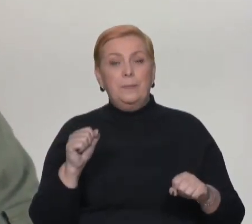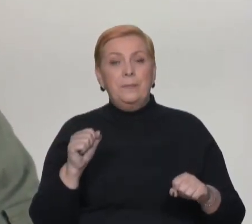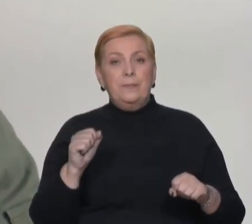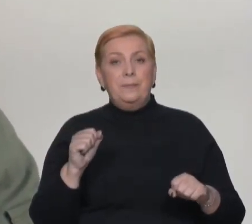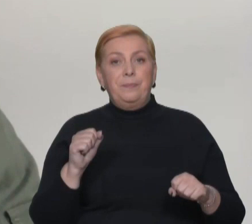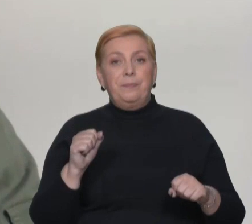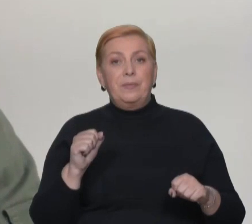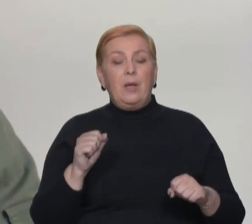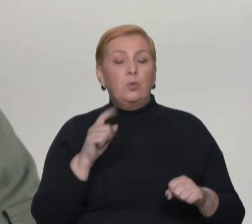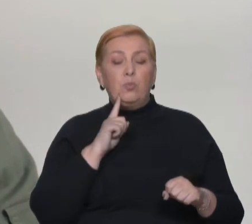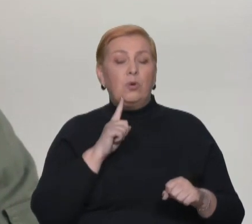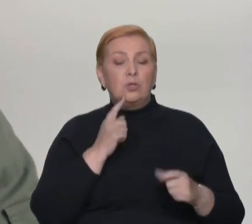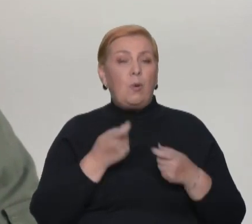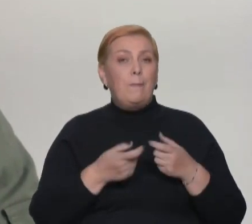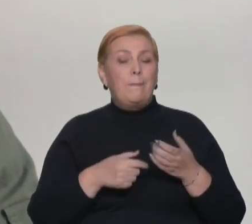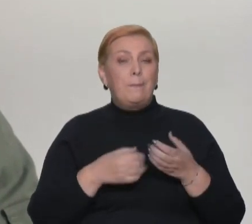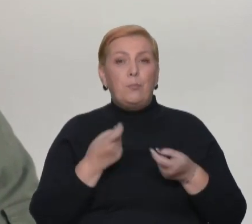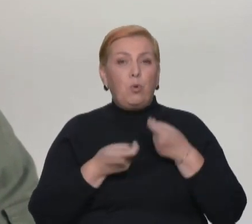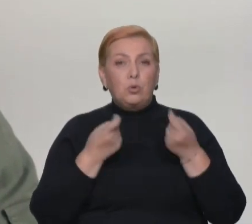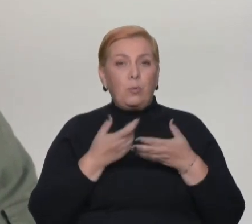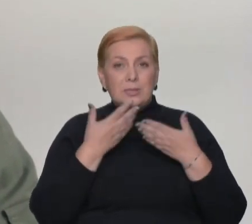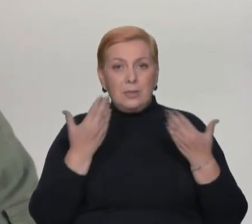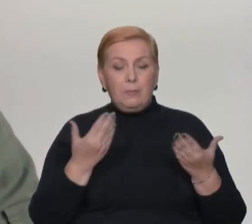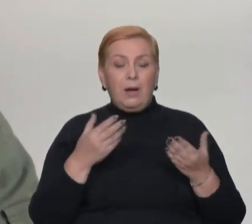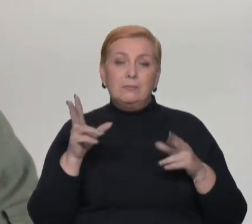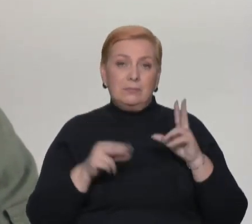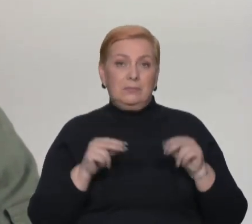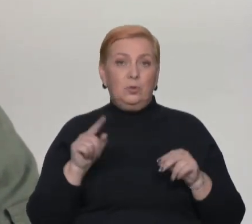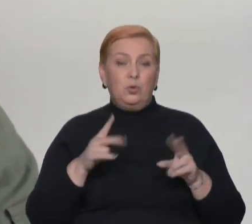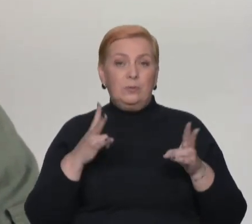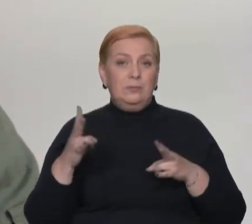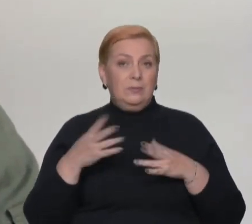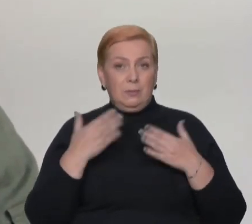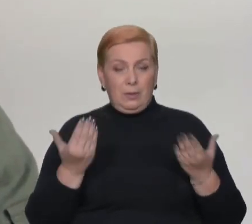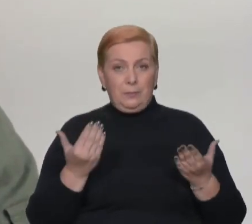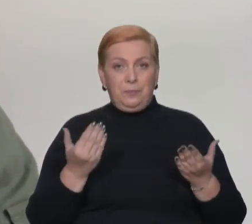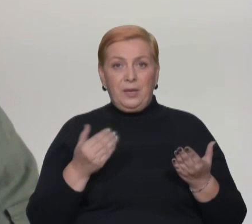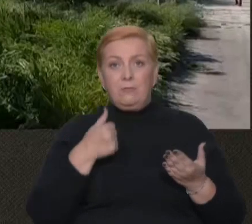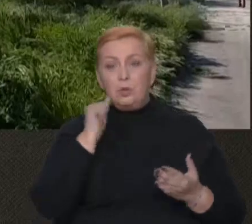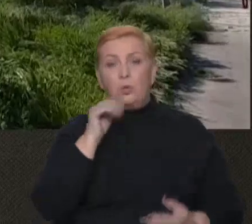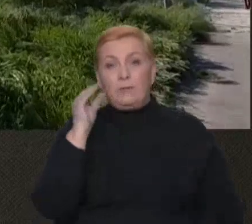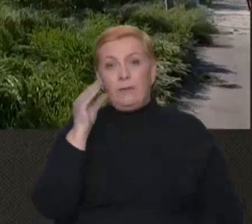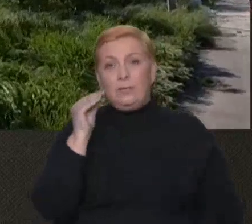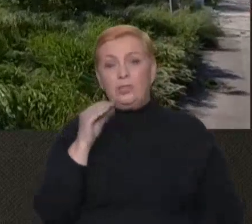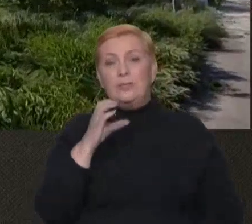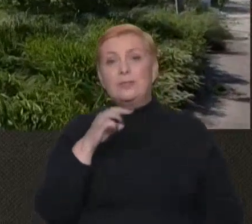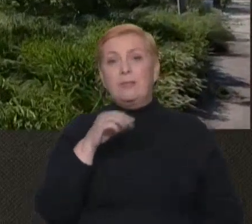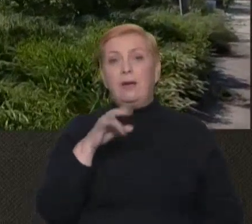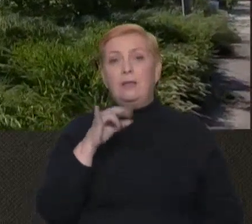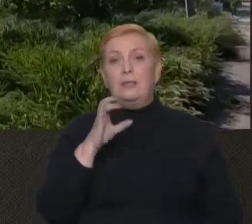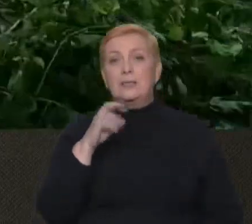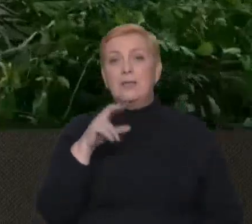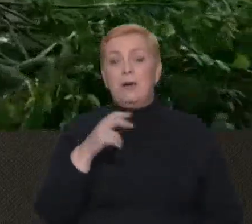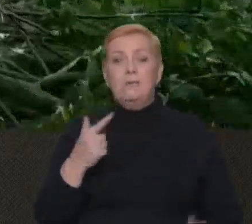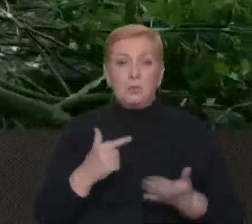подробиць нема будемо Надя що без постраждалих та руйнувань вчора ввер Станислав знову